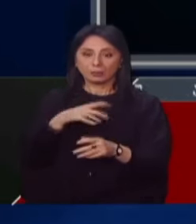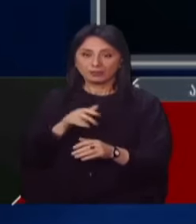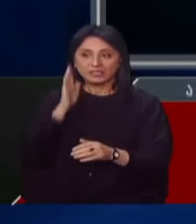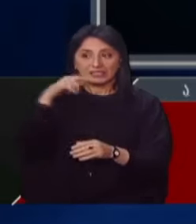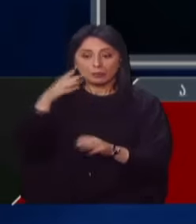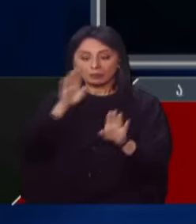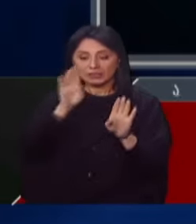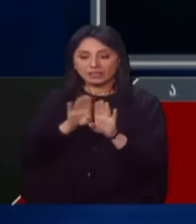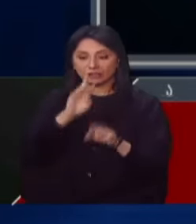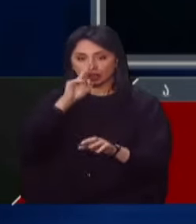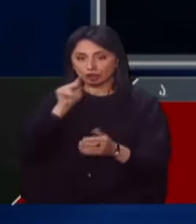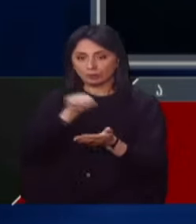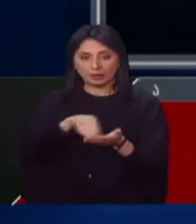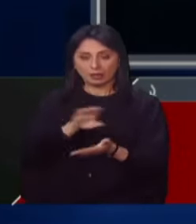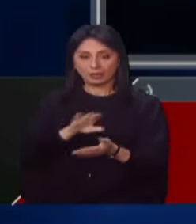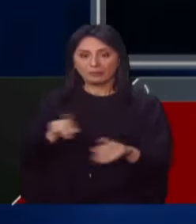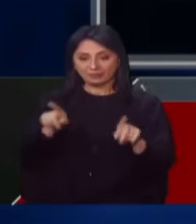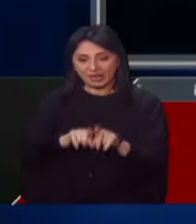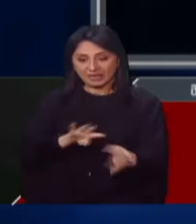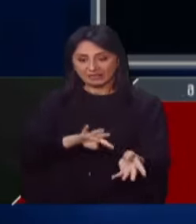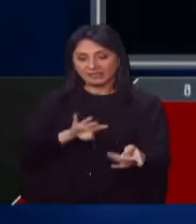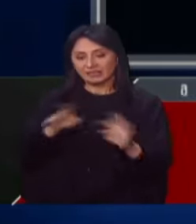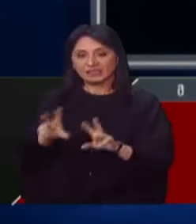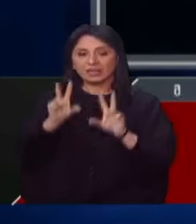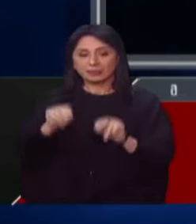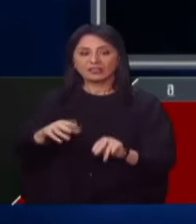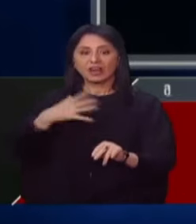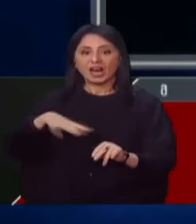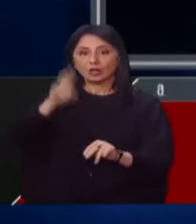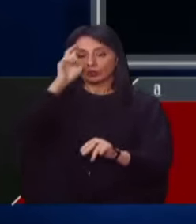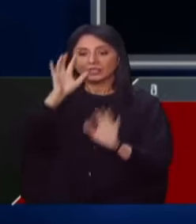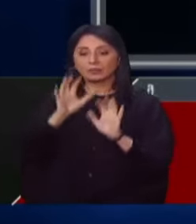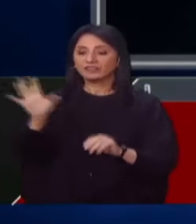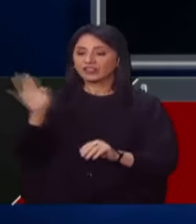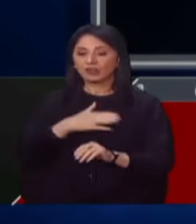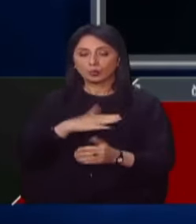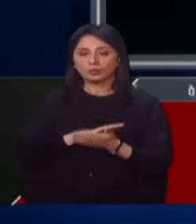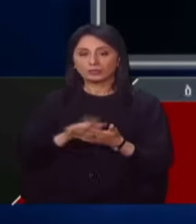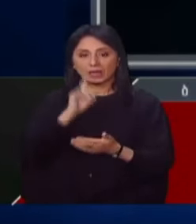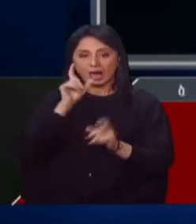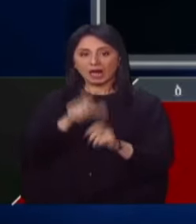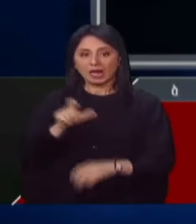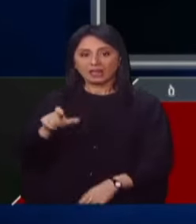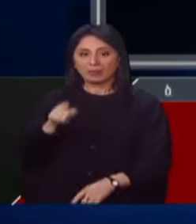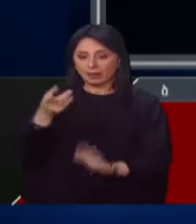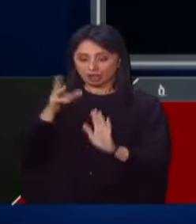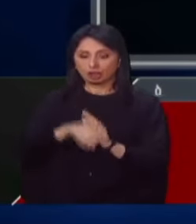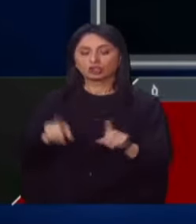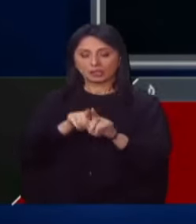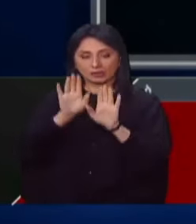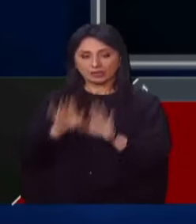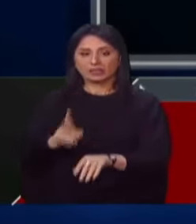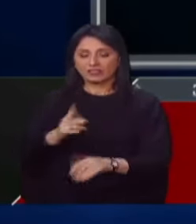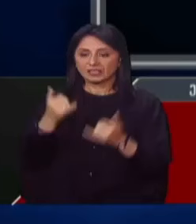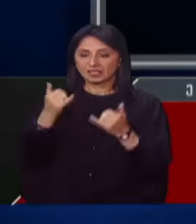სამომავლოდ მსგავსი შეცდომები აღარ დაუშვან. ასეც და ისეც გპირდებით, რომ ქართული სახელმწიფო იზრუნებს ყველა გულწრფელ ახალგაზრდაზე, მათ შორის ისეთებზეც,